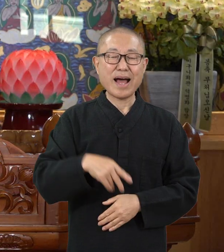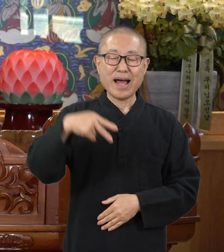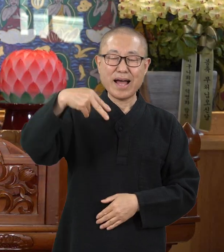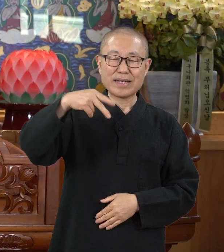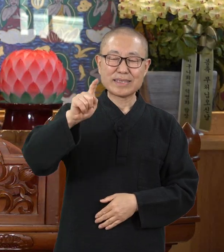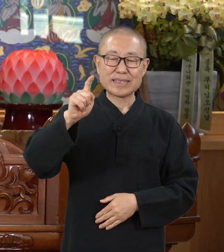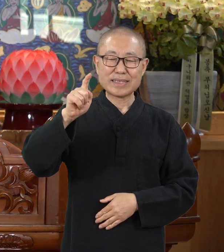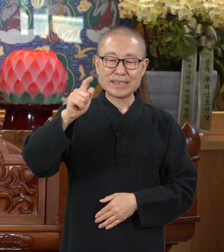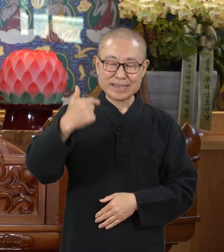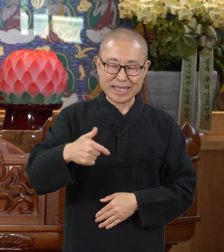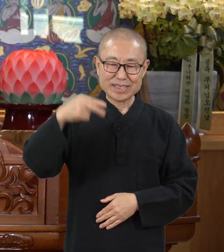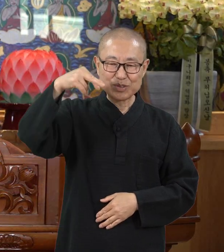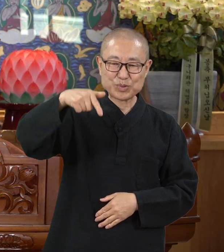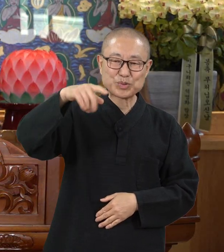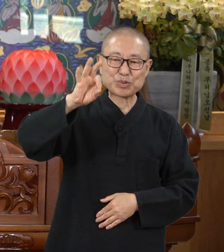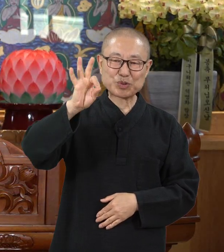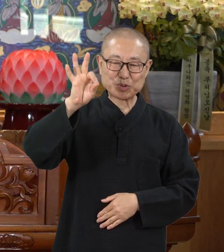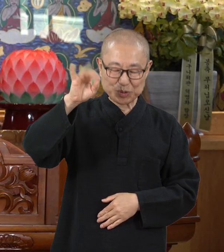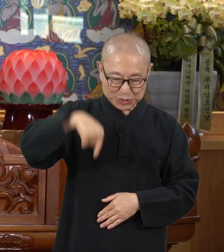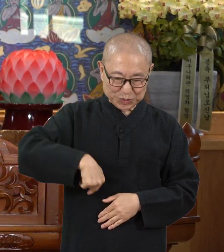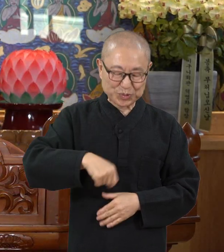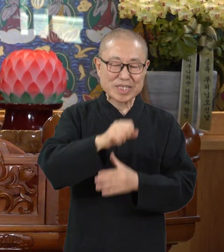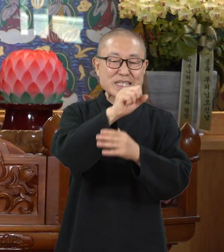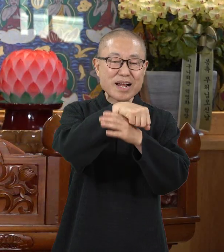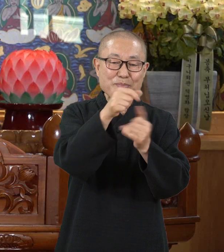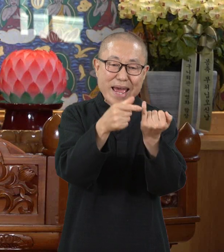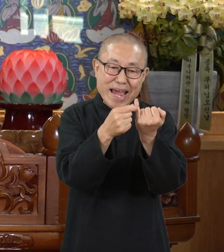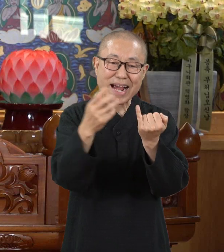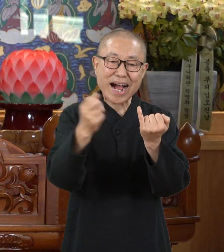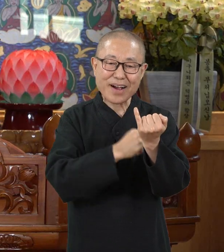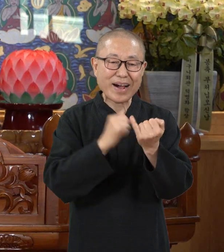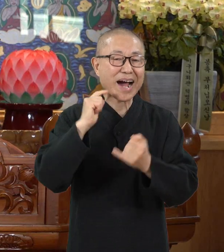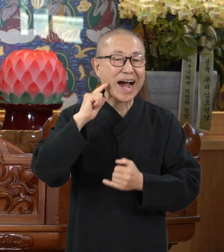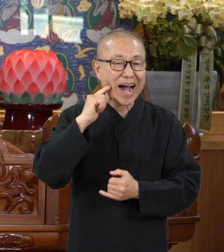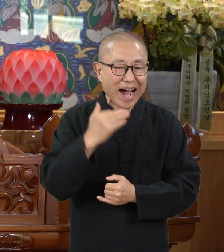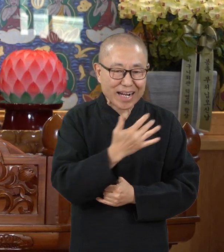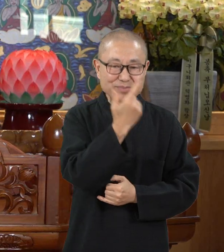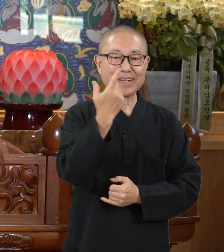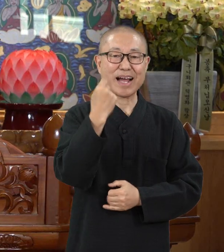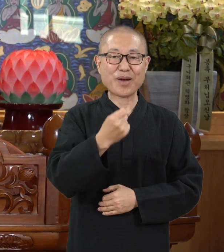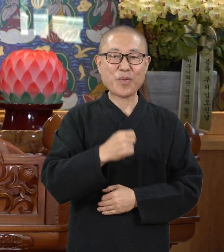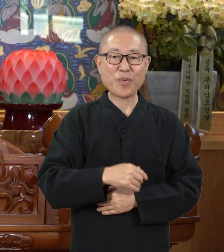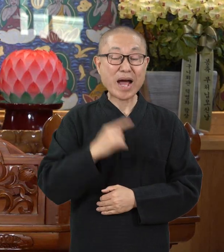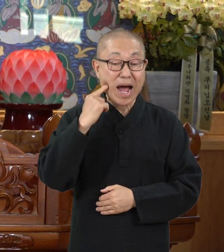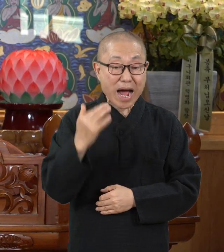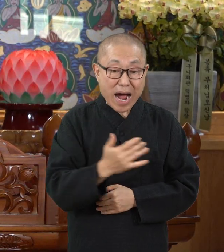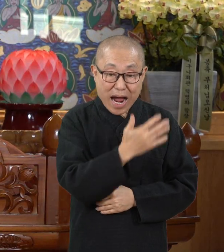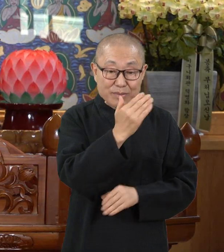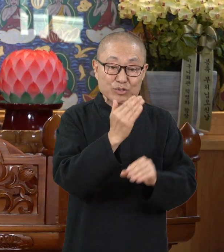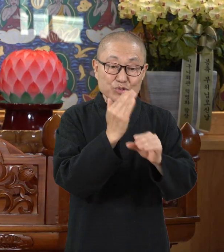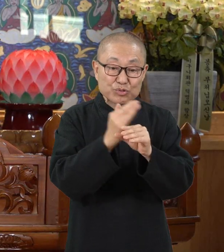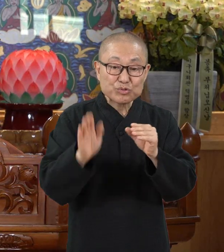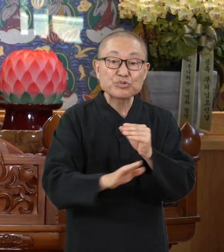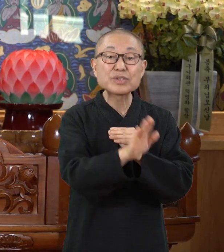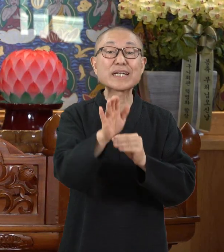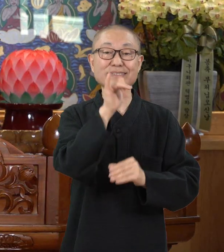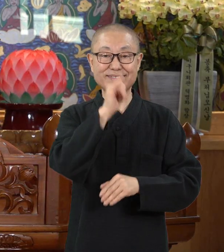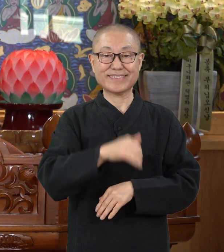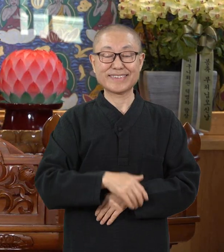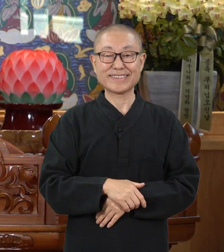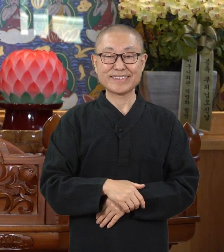가지고 정말 아름다운 일이고 그 아름다운 중심에 우리가 있는